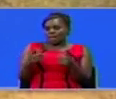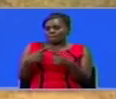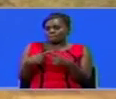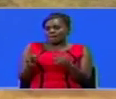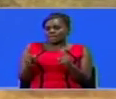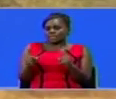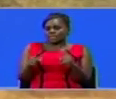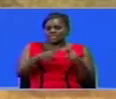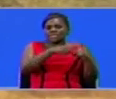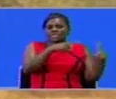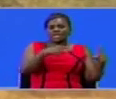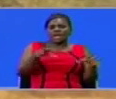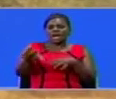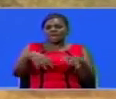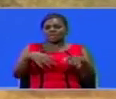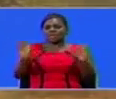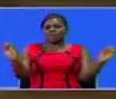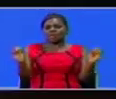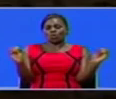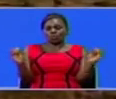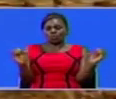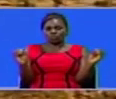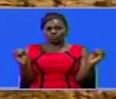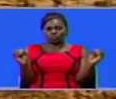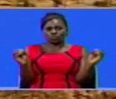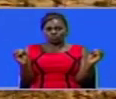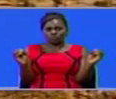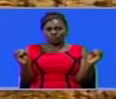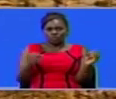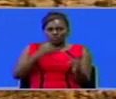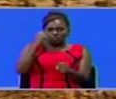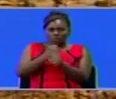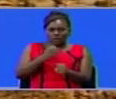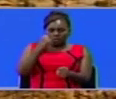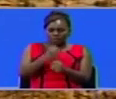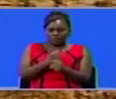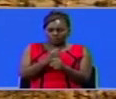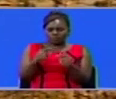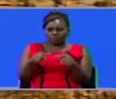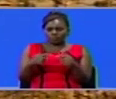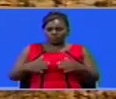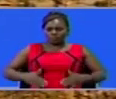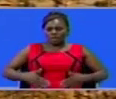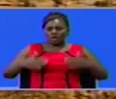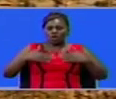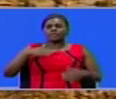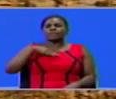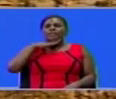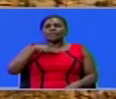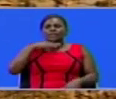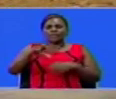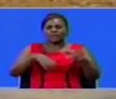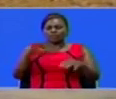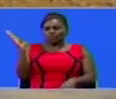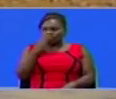kuharibu vitu za kampuni na watu waache kuwa wanyama pori. Dialogue seems to be working, but bullet-riddled carcasses of elephants and zebras rotting